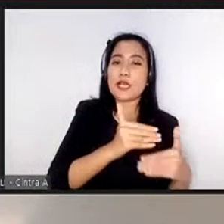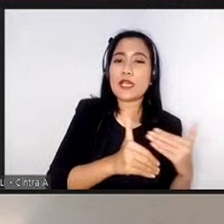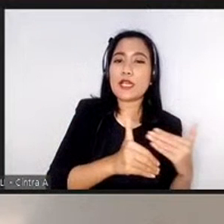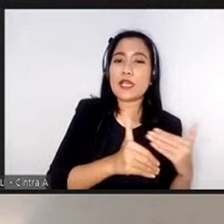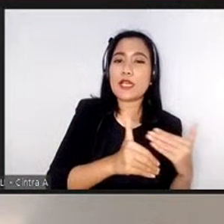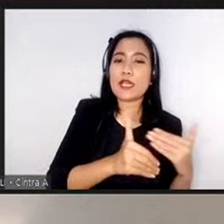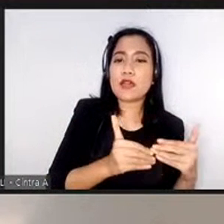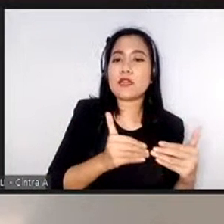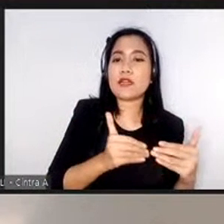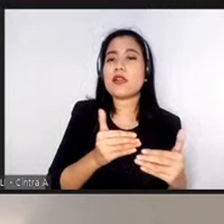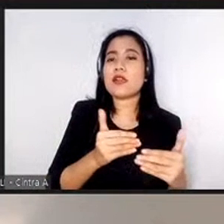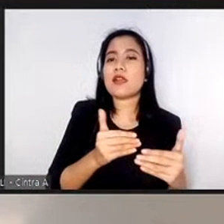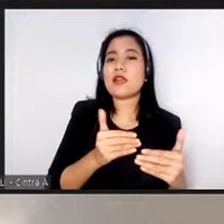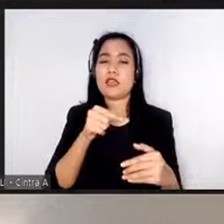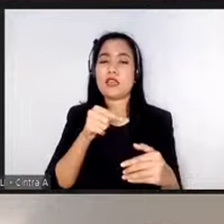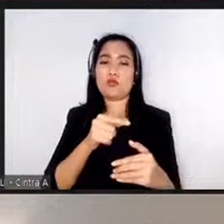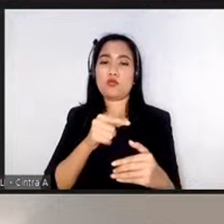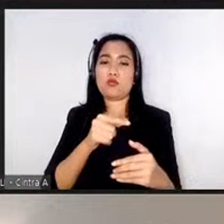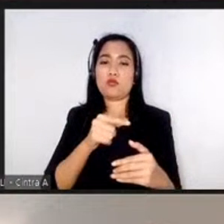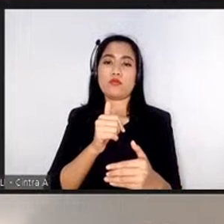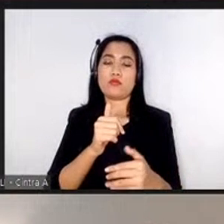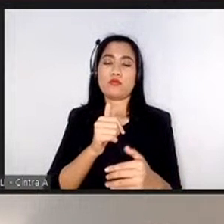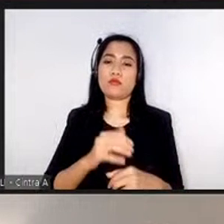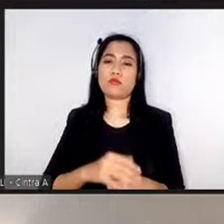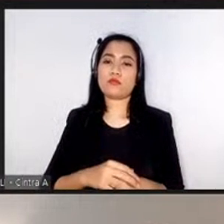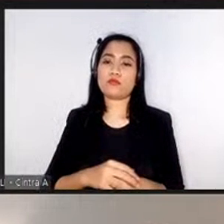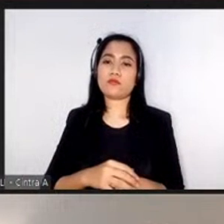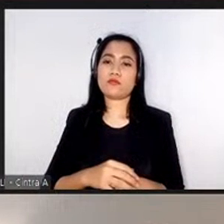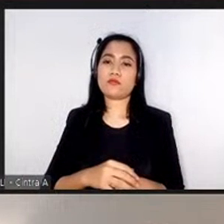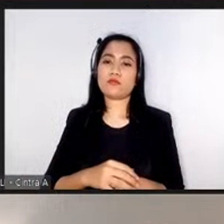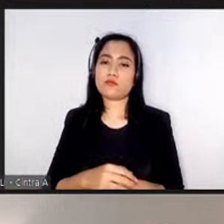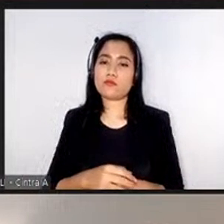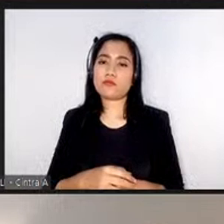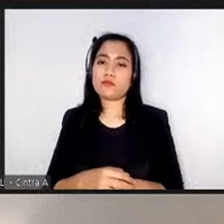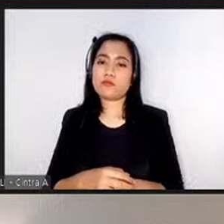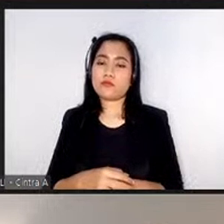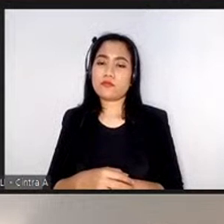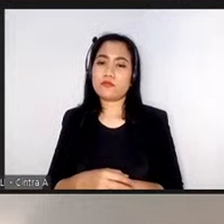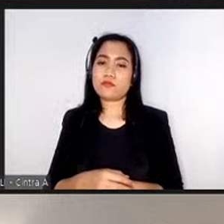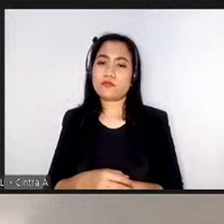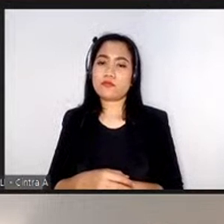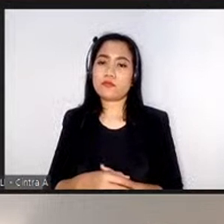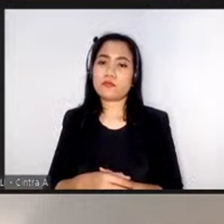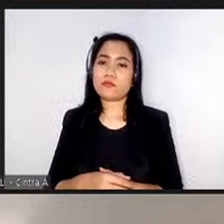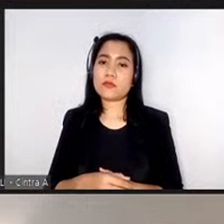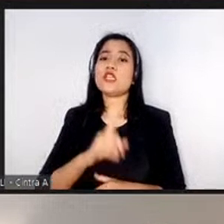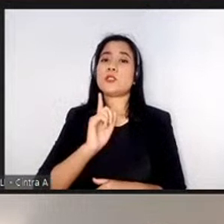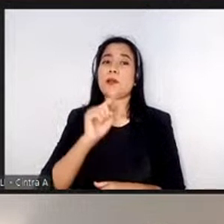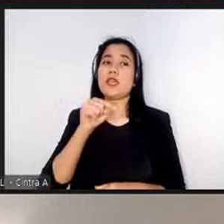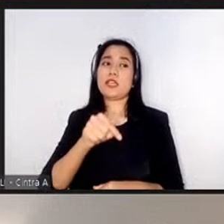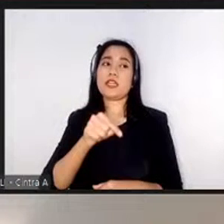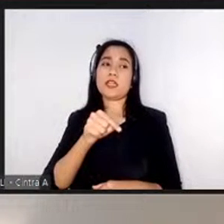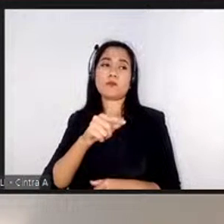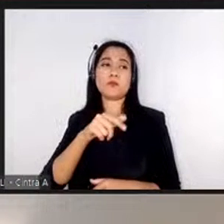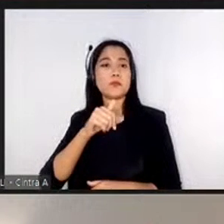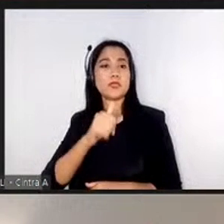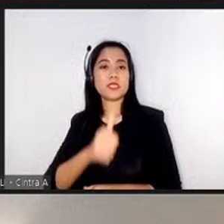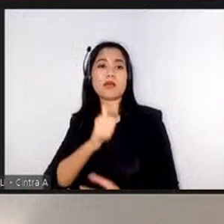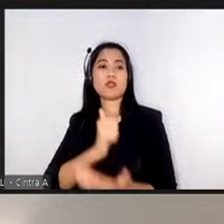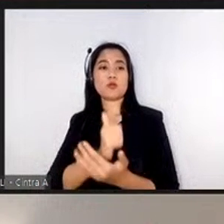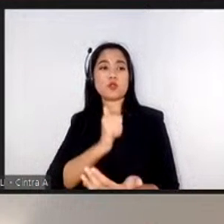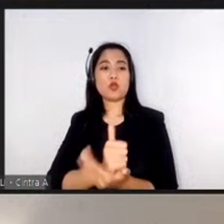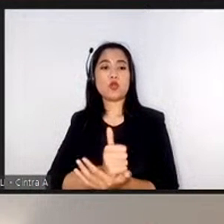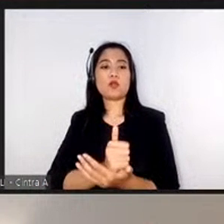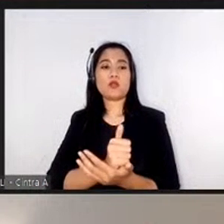situlah sebetulnya ee ee apa namanya supaya ini menjadi sesuatu yang betul-betul membumi dan berkaitan